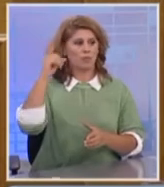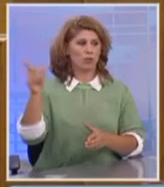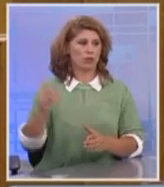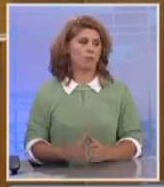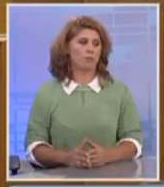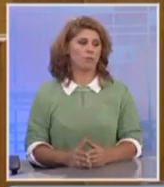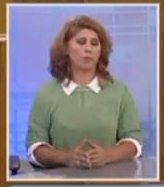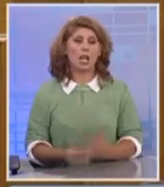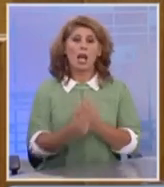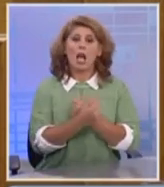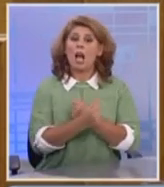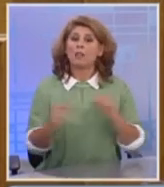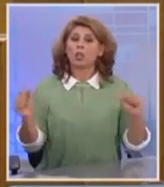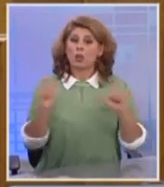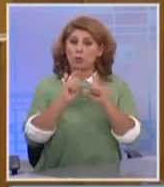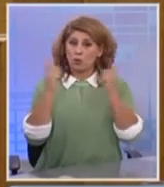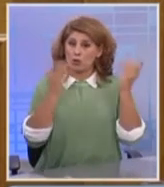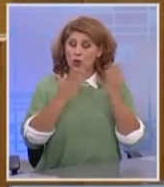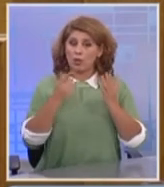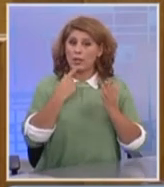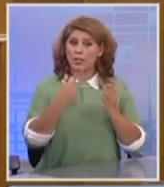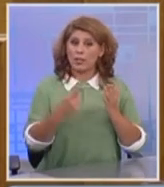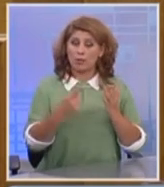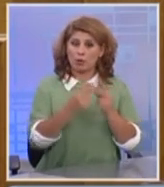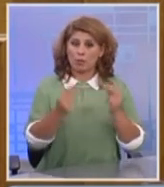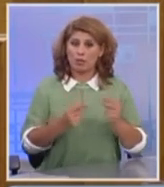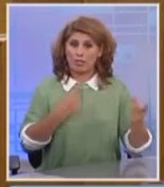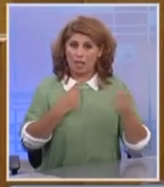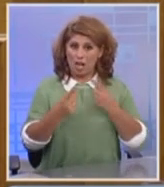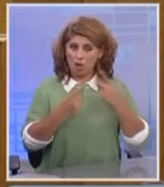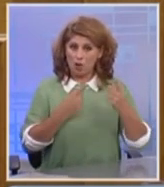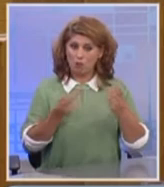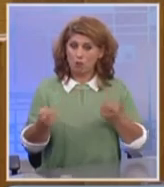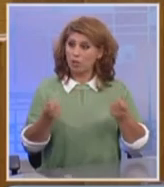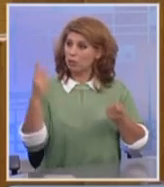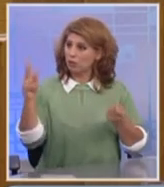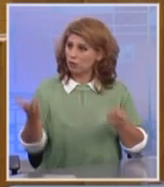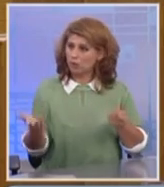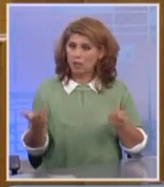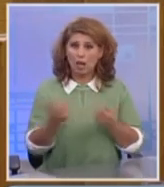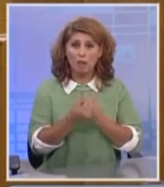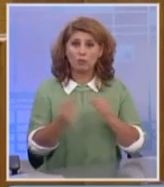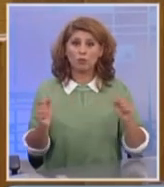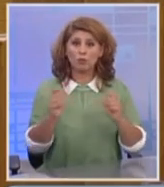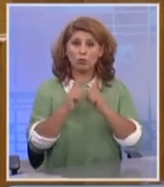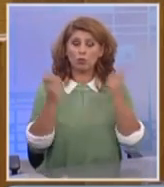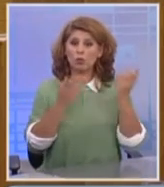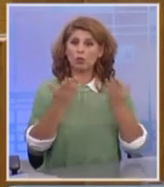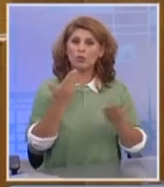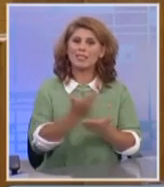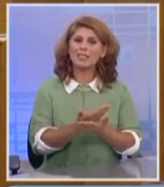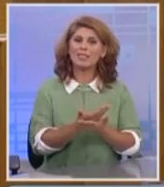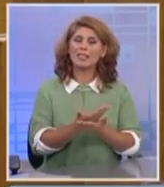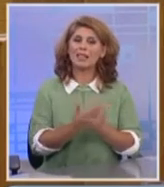Για αυτονομία του σχολείου μίλησε το πόρισμα διαλόγου που οργανώσατε. Αυτονομία του σχολείου ζήτησε και η